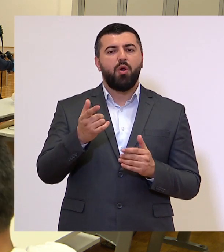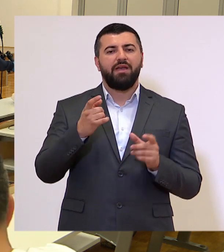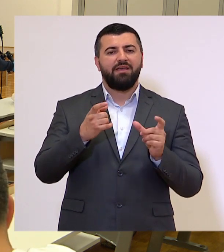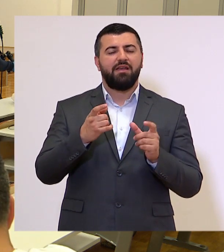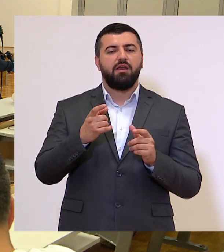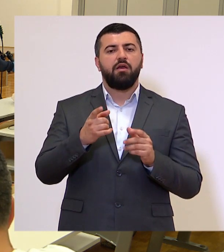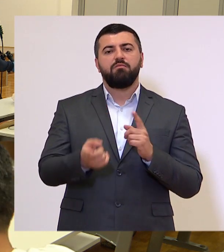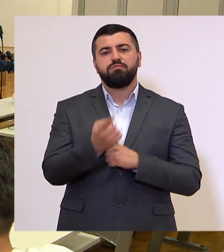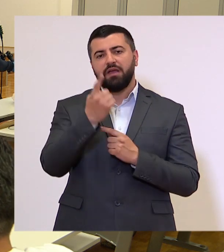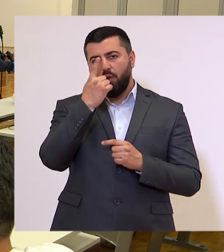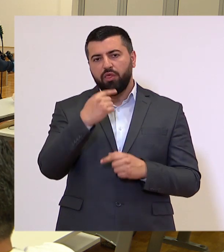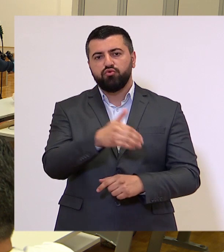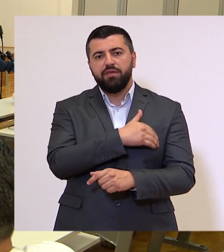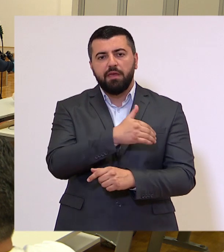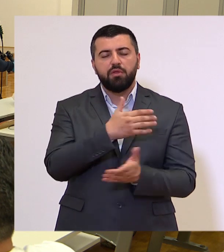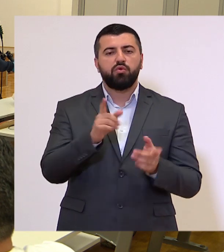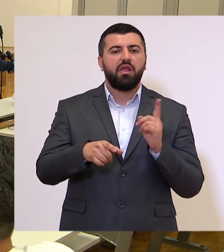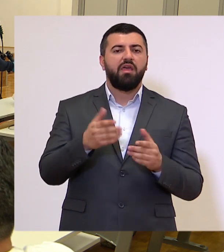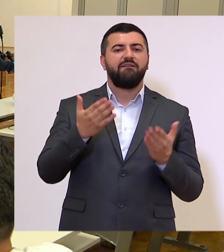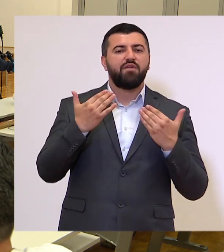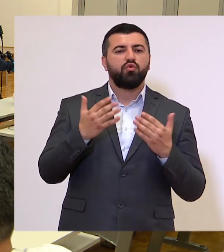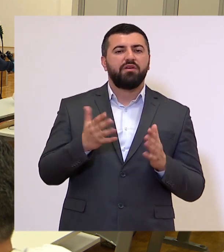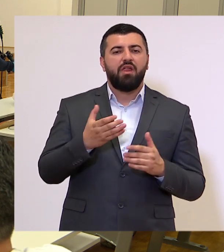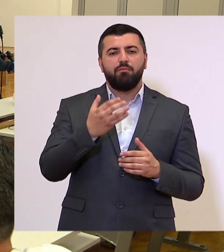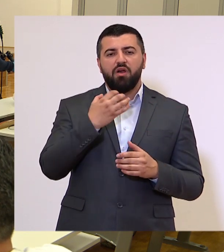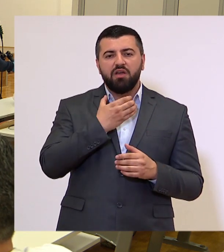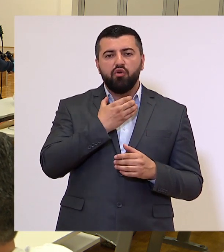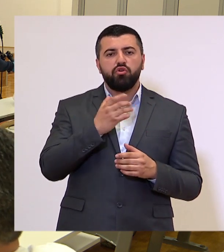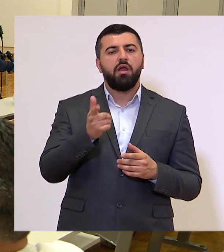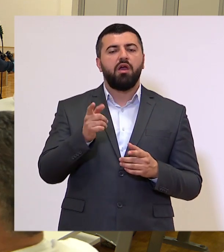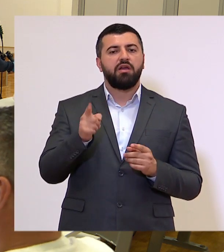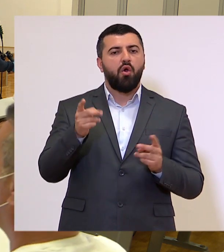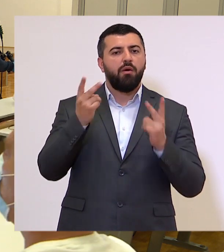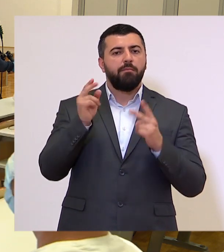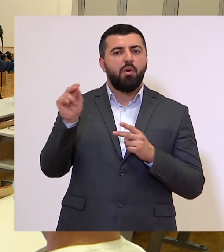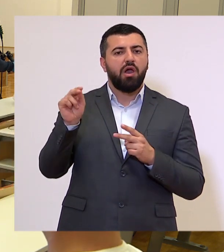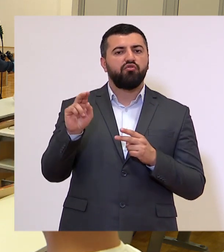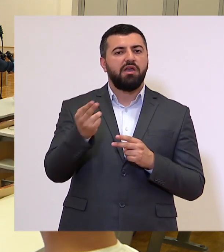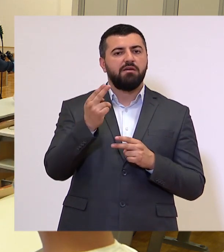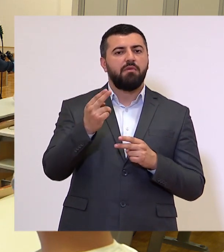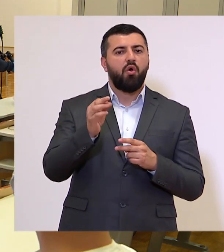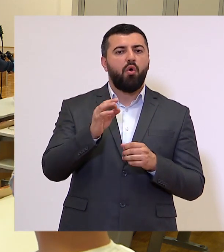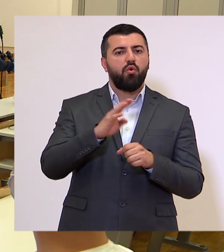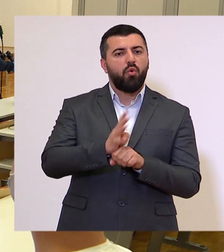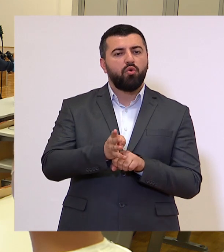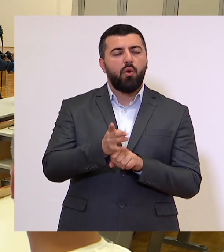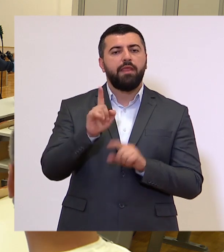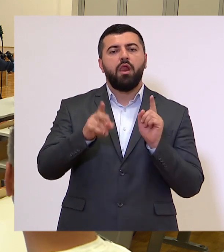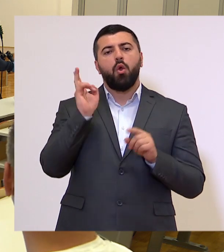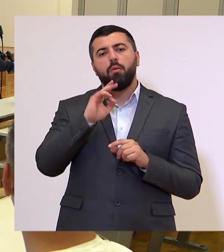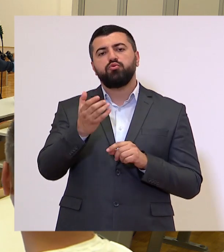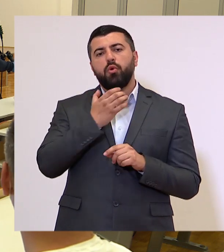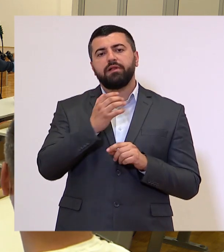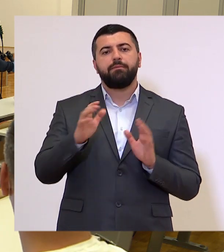periodu simptomi poput temperature ili respiratornih tegoba biti primarno pokazatelj da se radi o infekciji